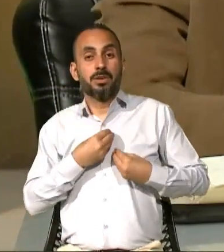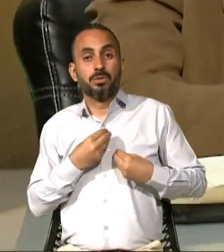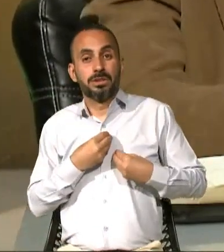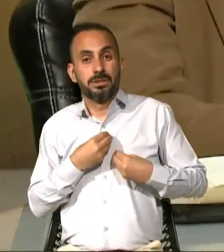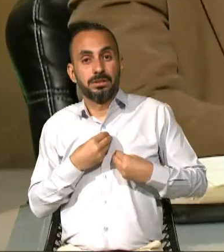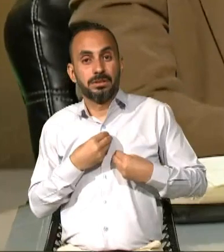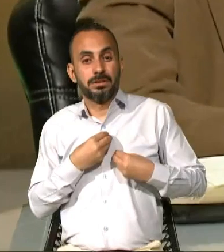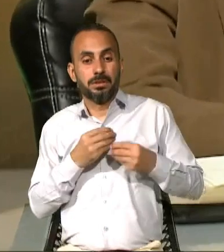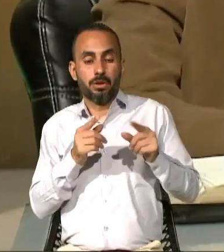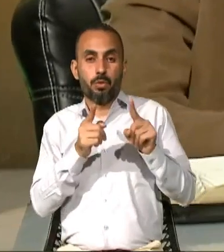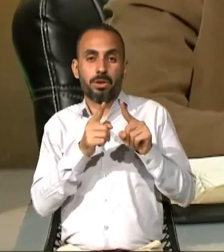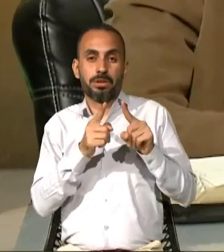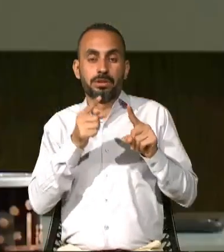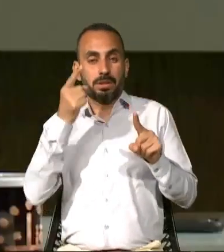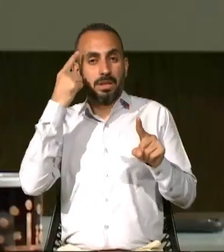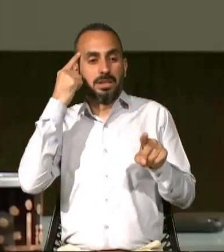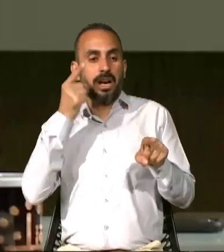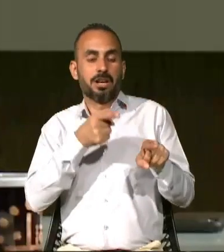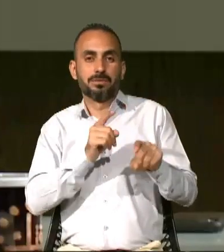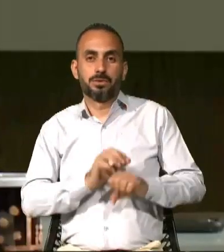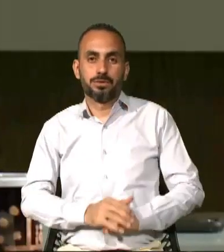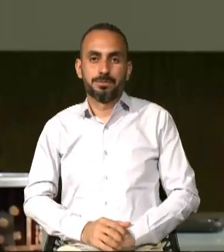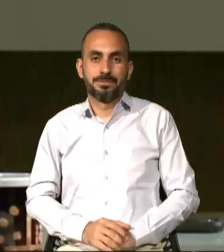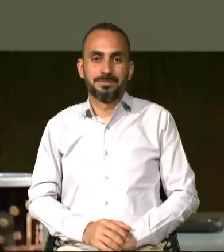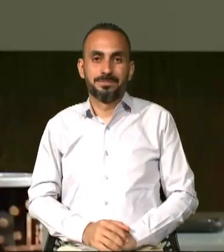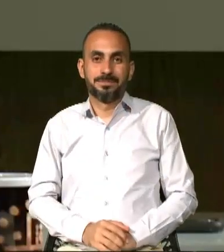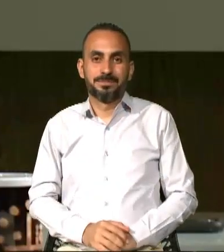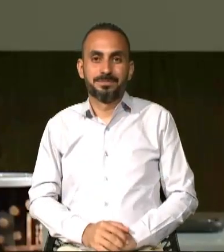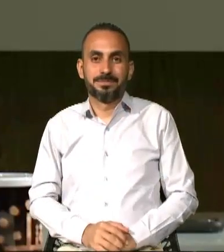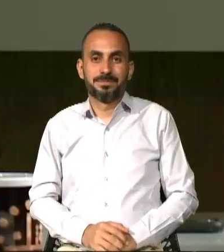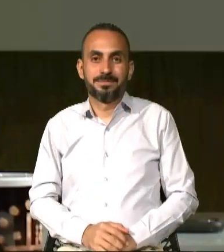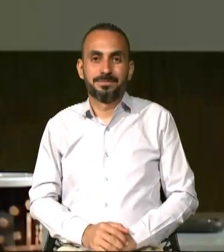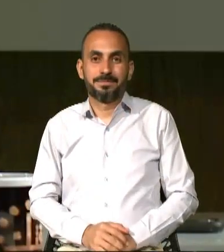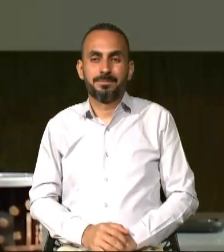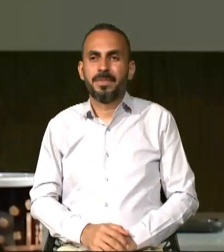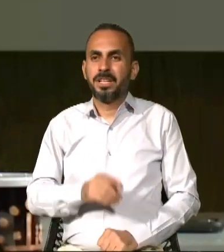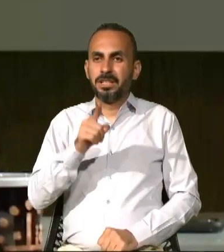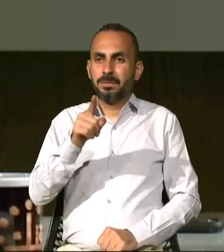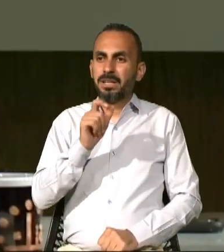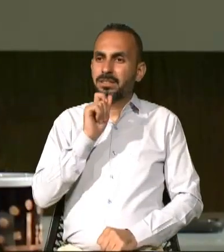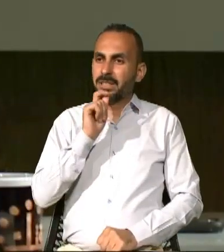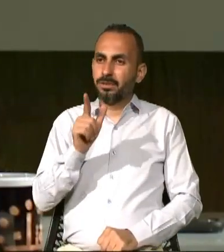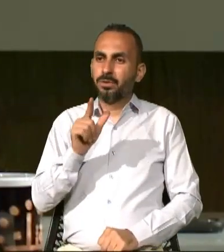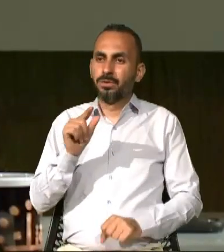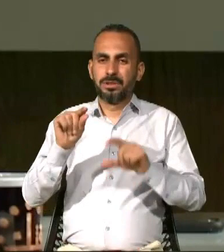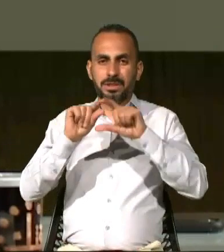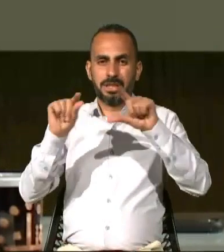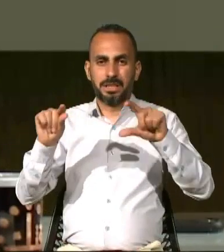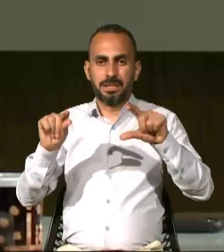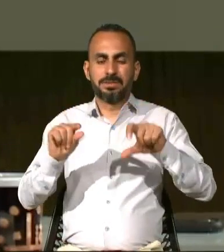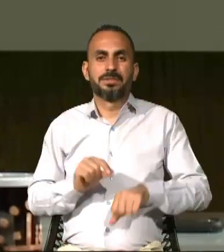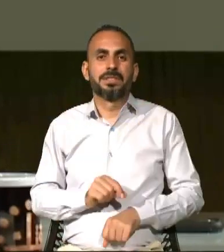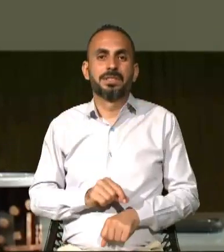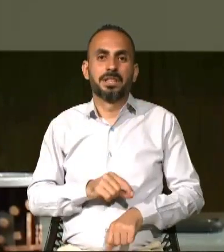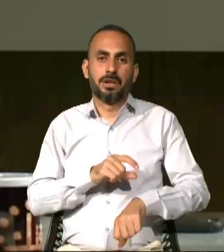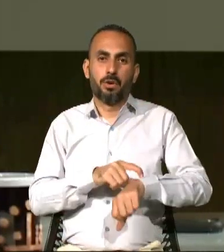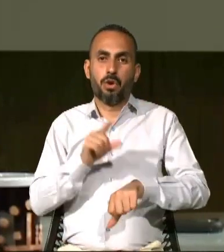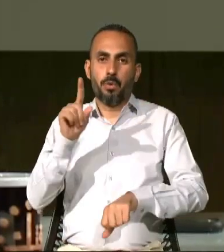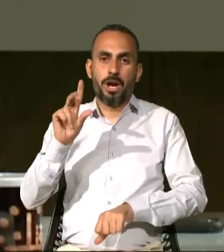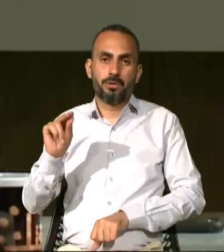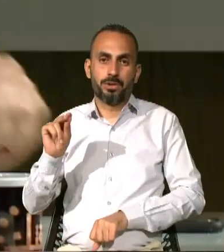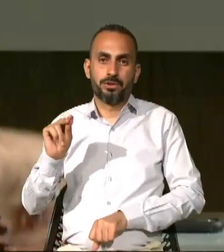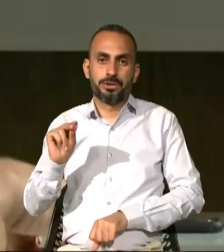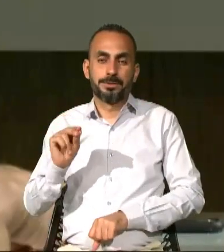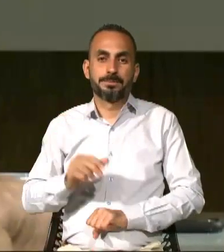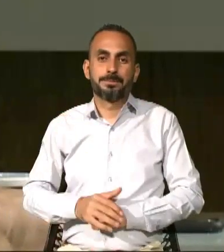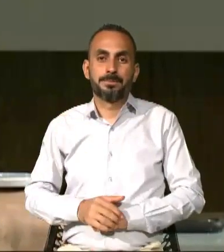ان انا اعرف. طيب انت ذكرت لنا لقا 21. جميل، شافك جبت لي سيرته يعني. يس.